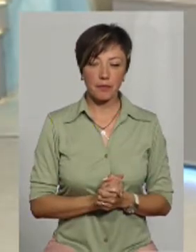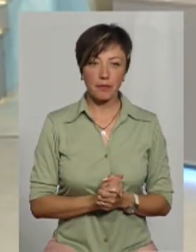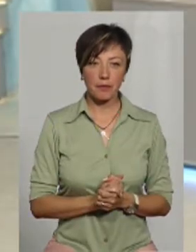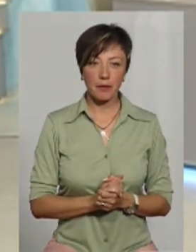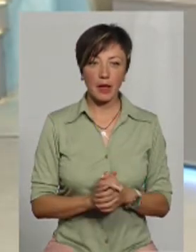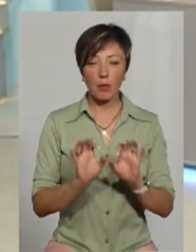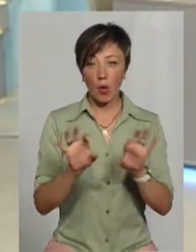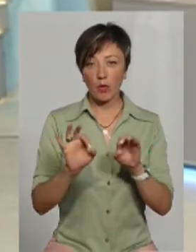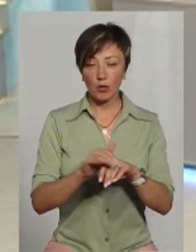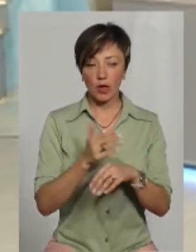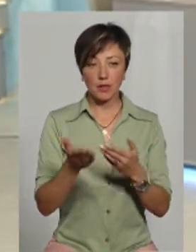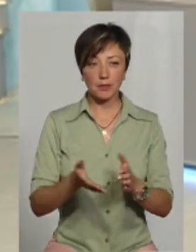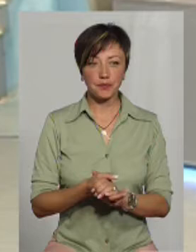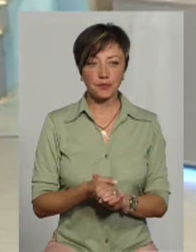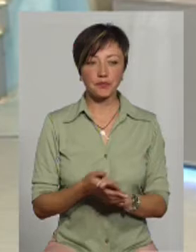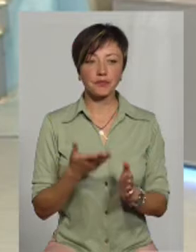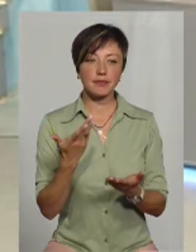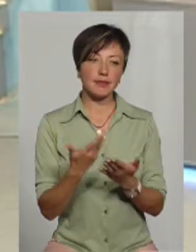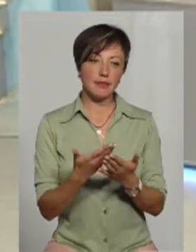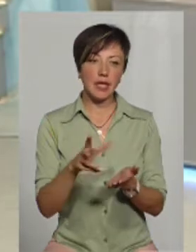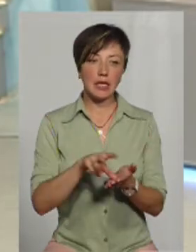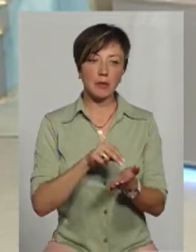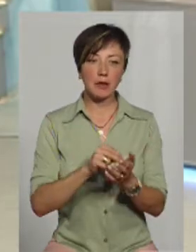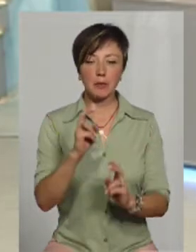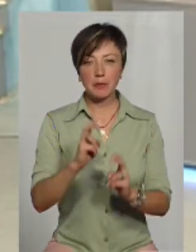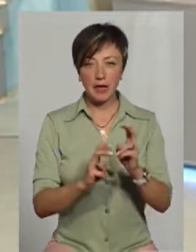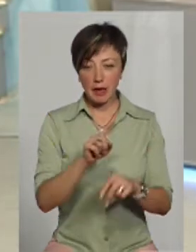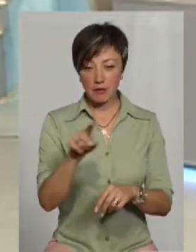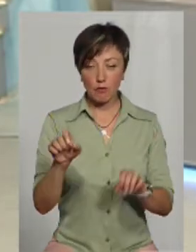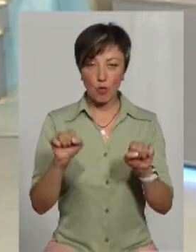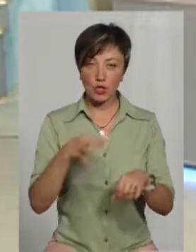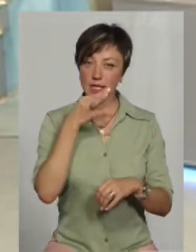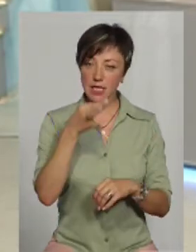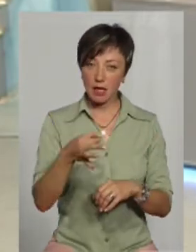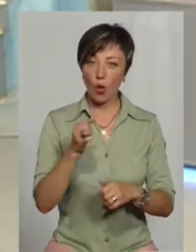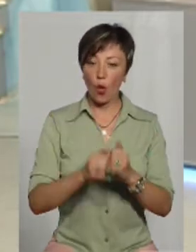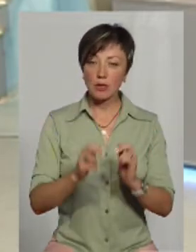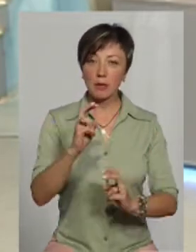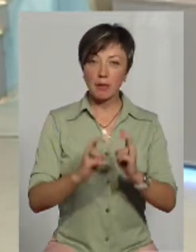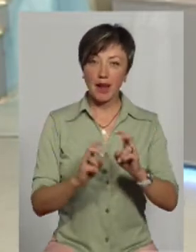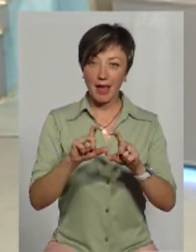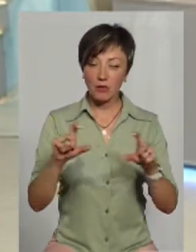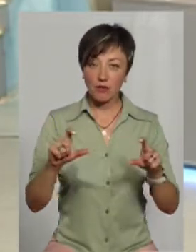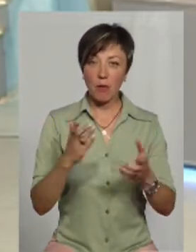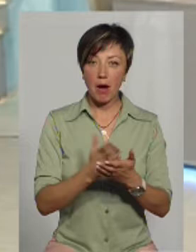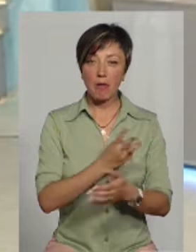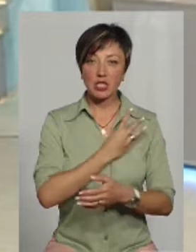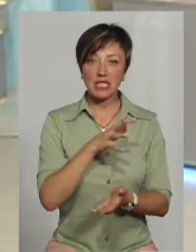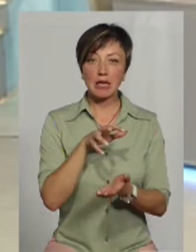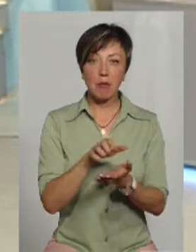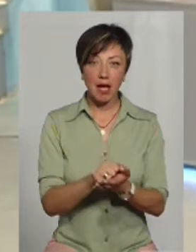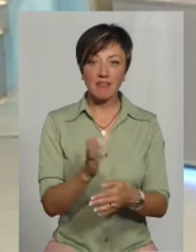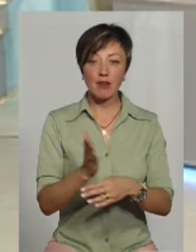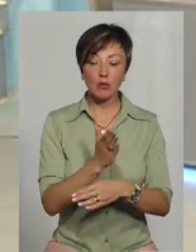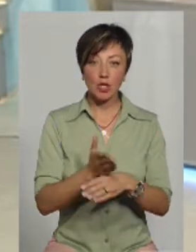Прокоментуйте, будь ласка. Ну, на прикладі підприємств можна сказати, що кожне підприємство, яке має бажання